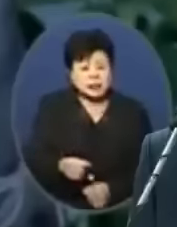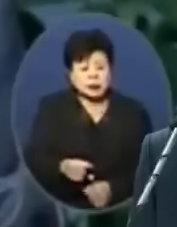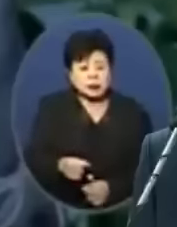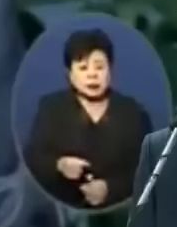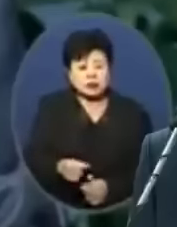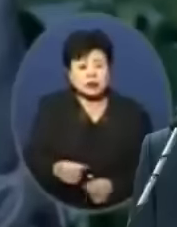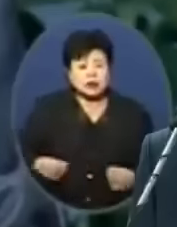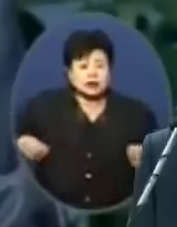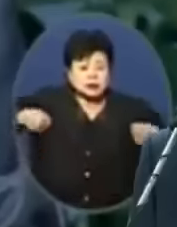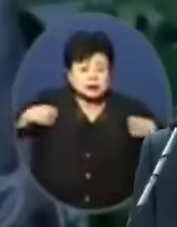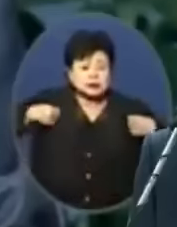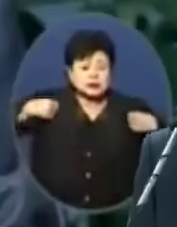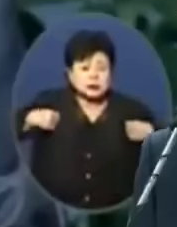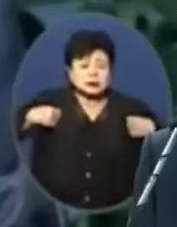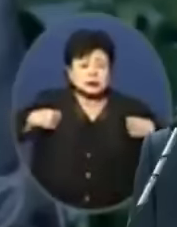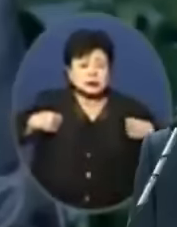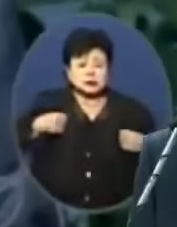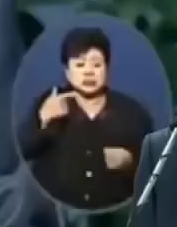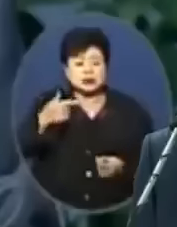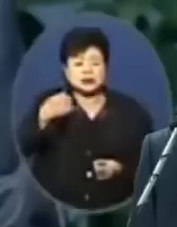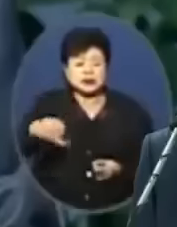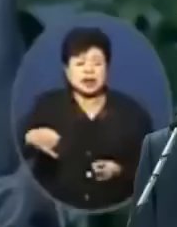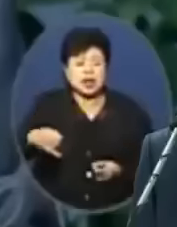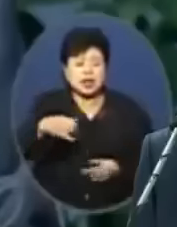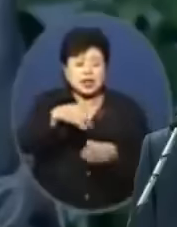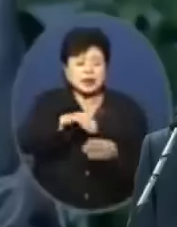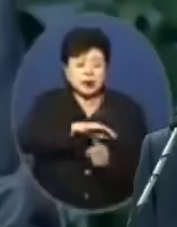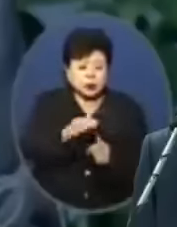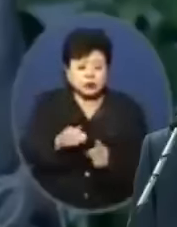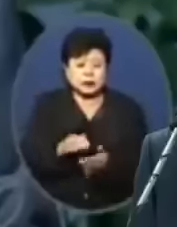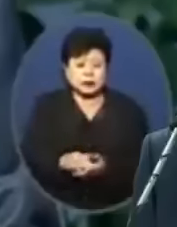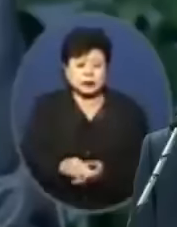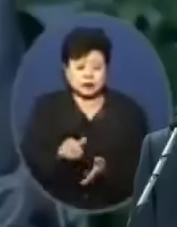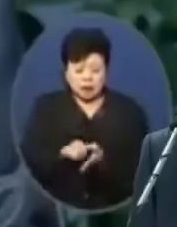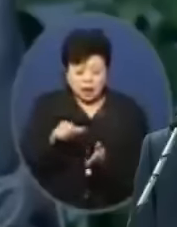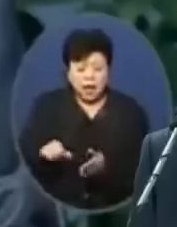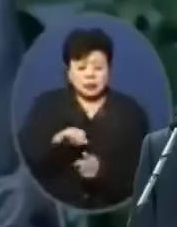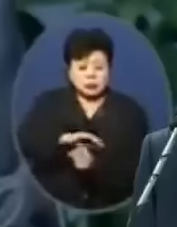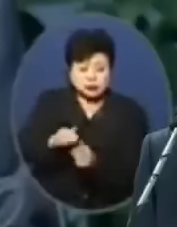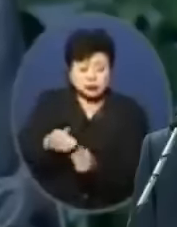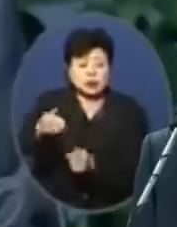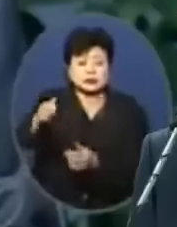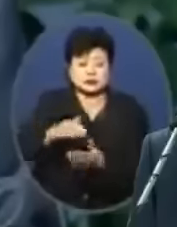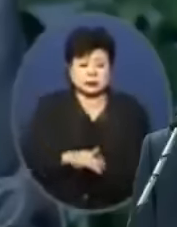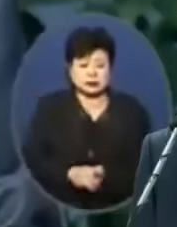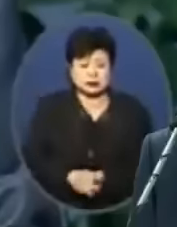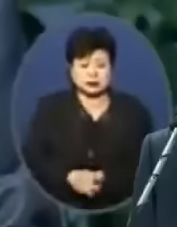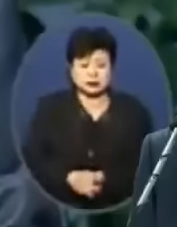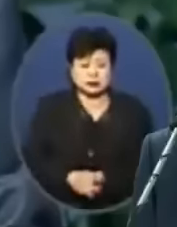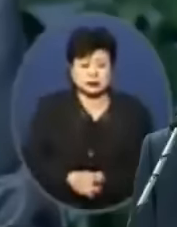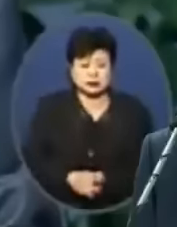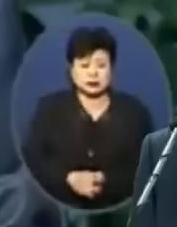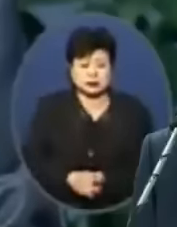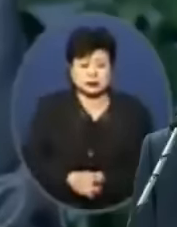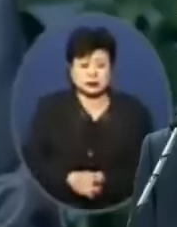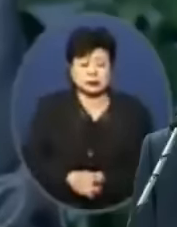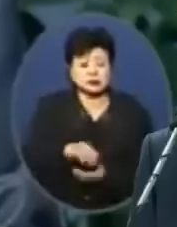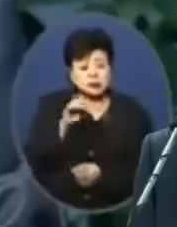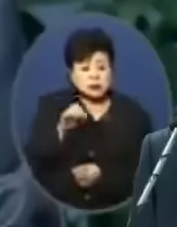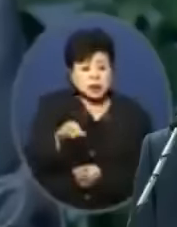지게 지고 6명 딸을 심은 공동묘지에 아들을 심으러 갔었습니다.